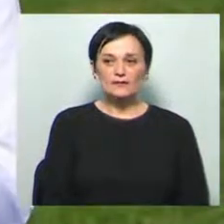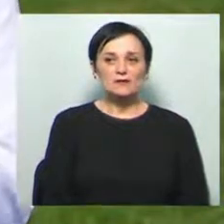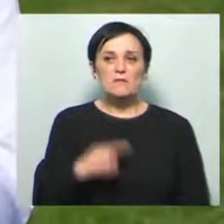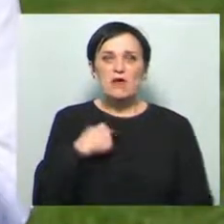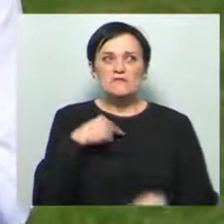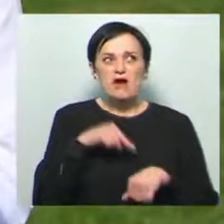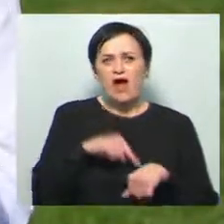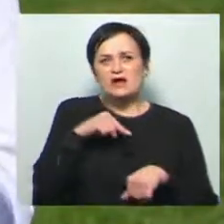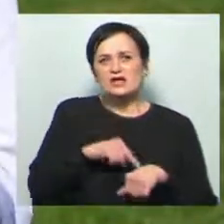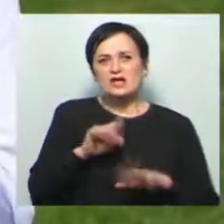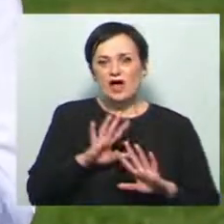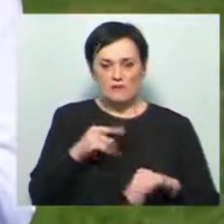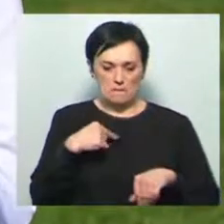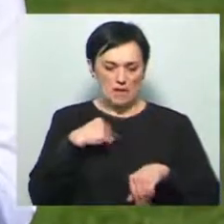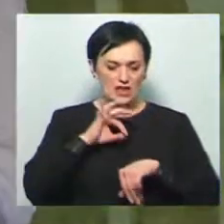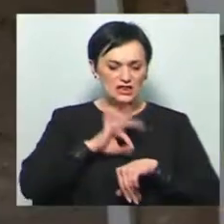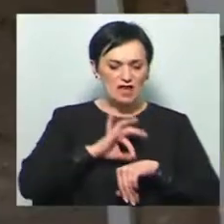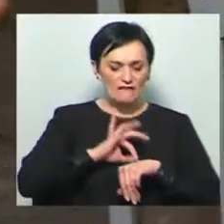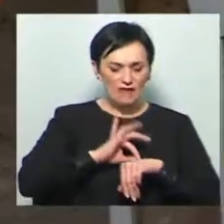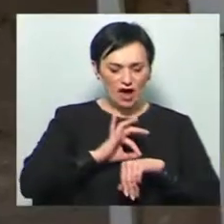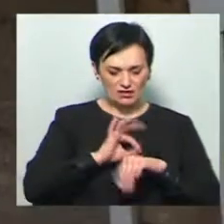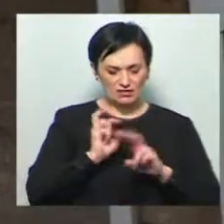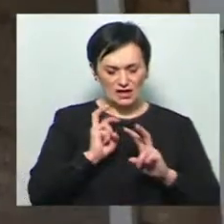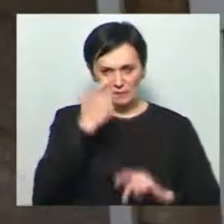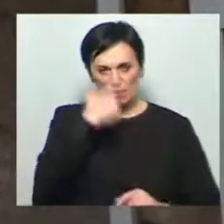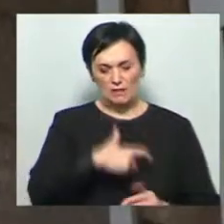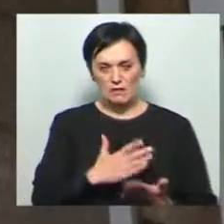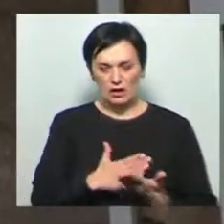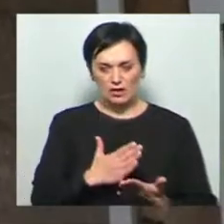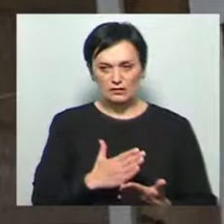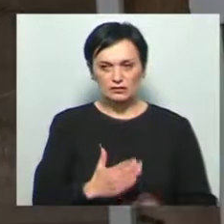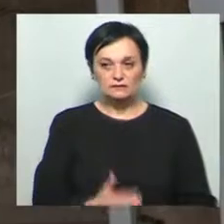ვიცით იმას, რომ მე ეს დაავადება მაქვს.